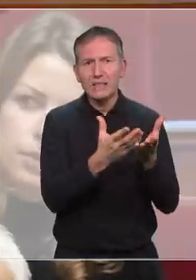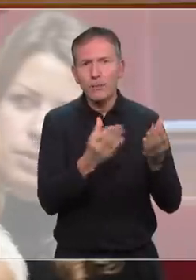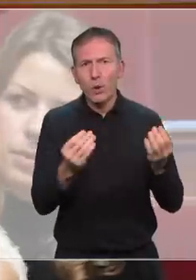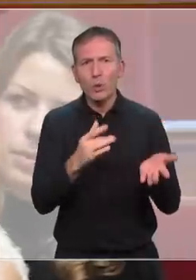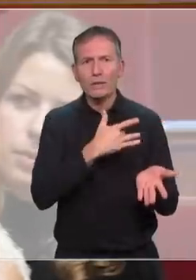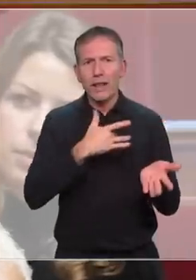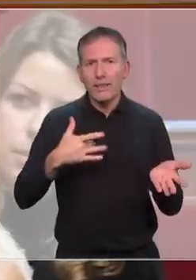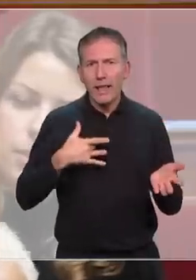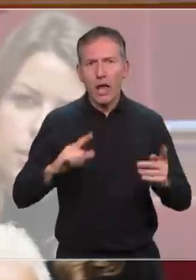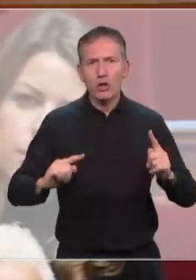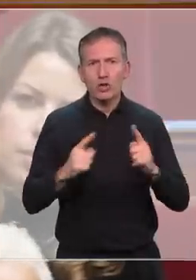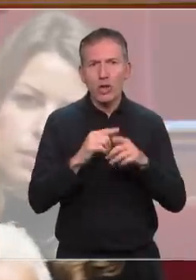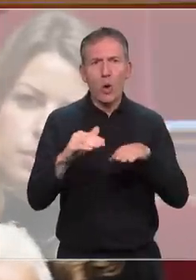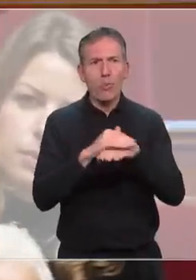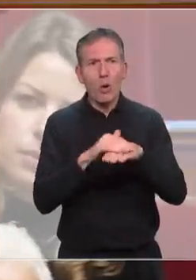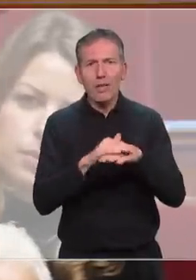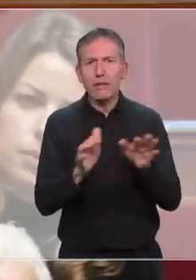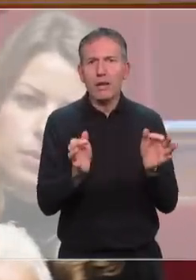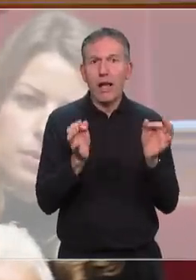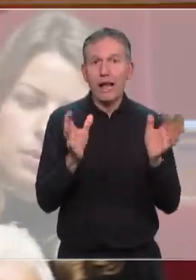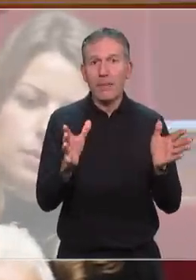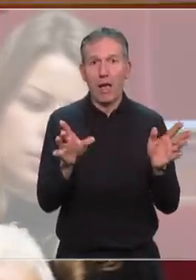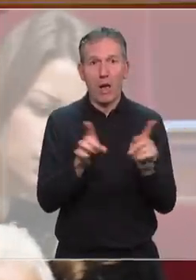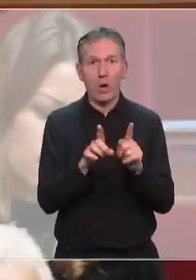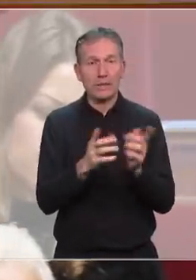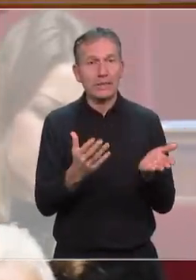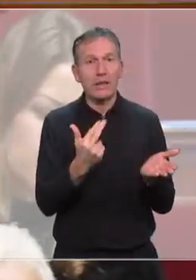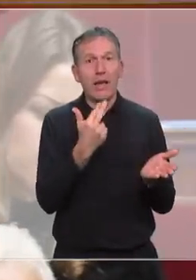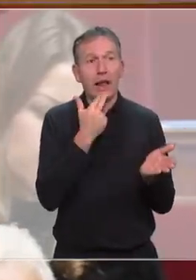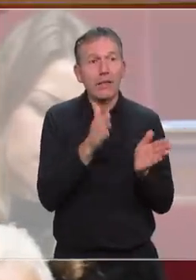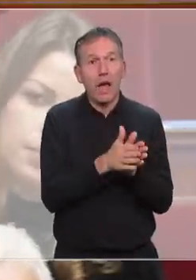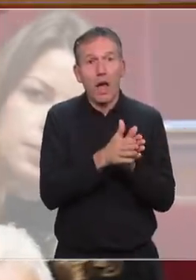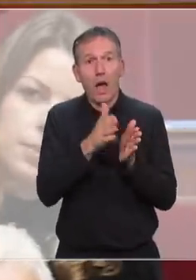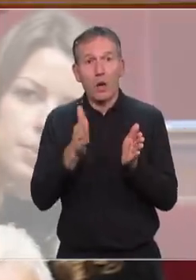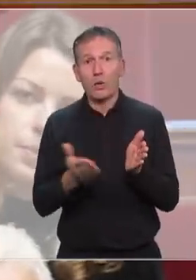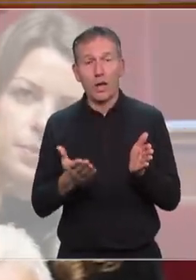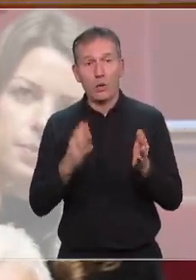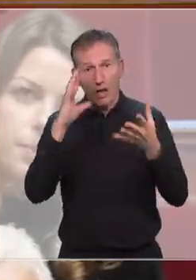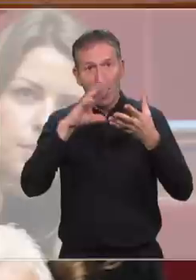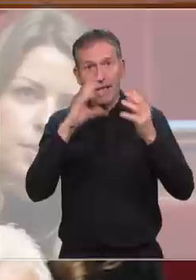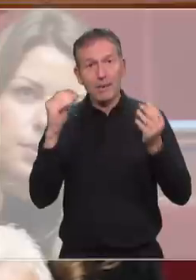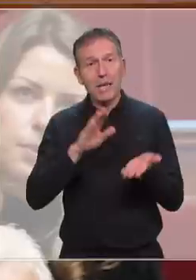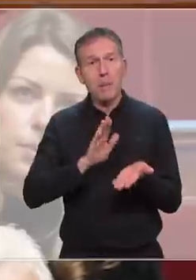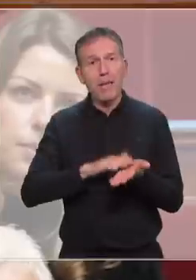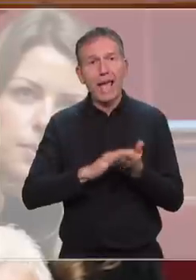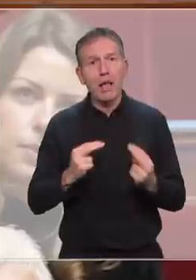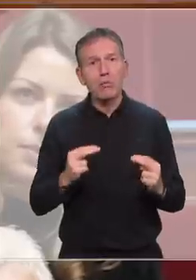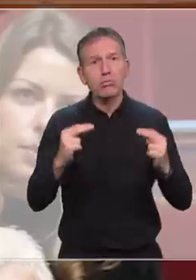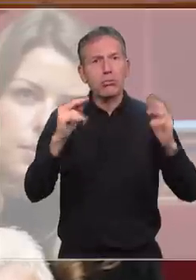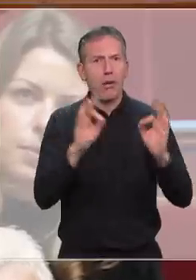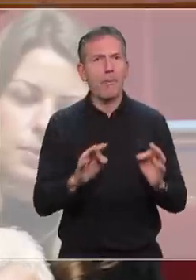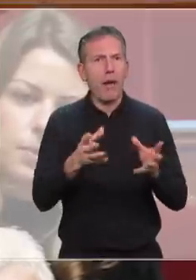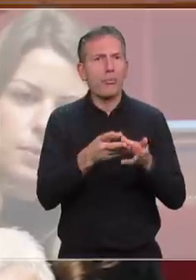sanitaires, géopolitiques et climatiques. Ces qualités ne doivent pas masquer le constat d'un effacement de l'esprit méritocratique, censé la